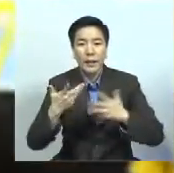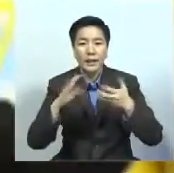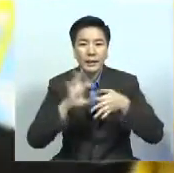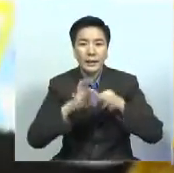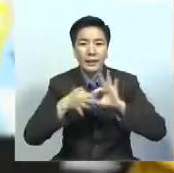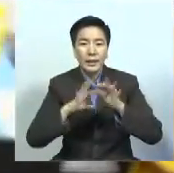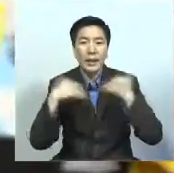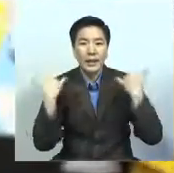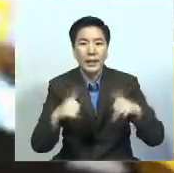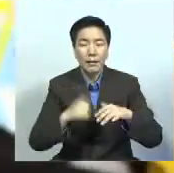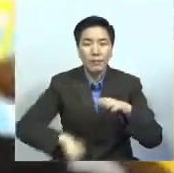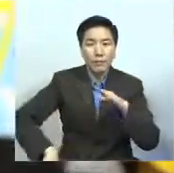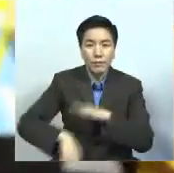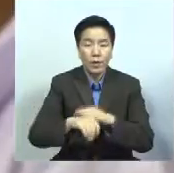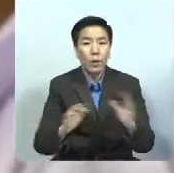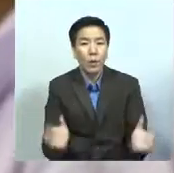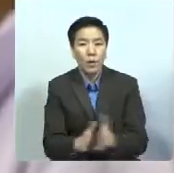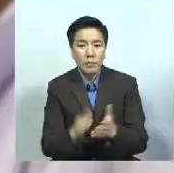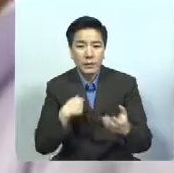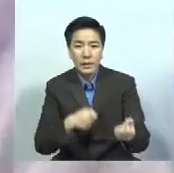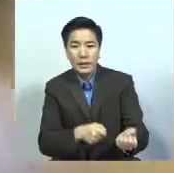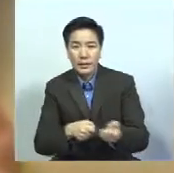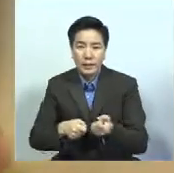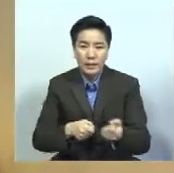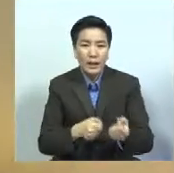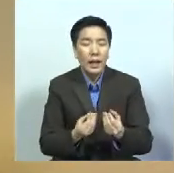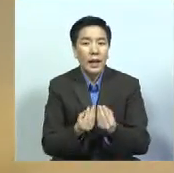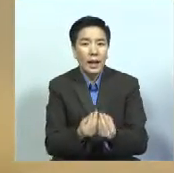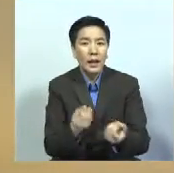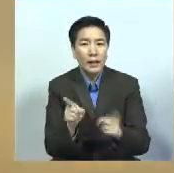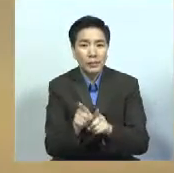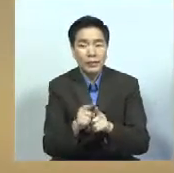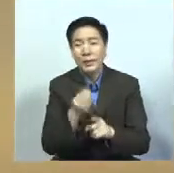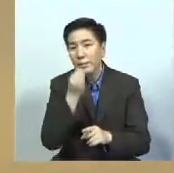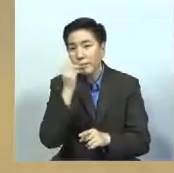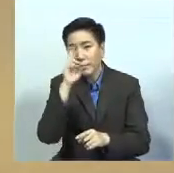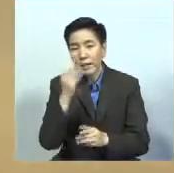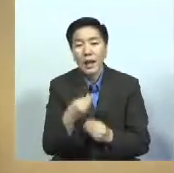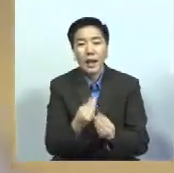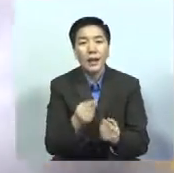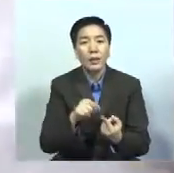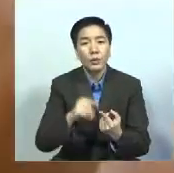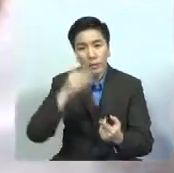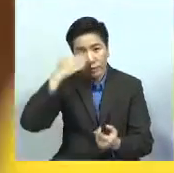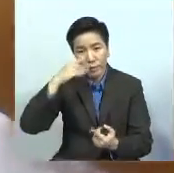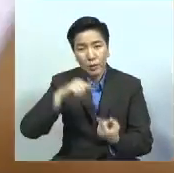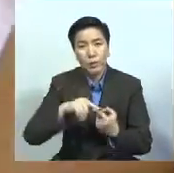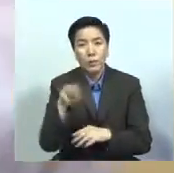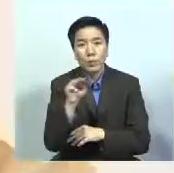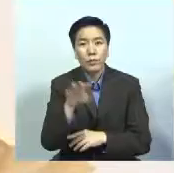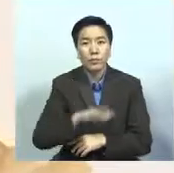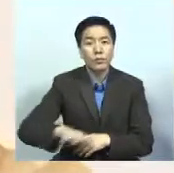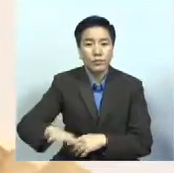งเล่นกีฬาแข่งขันเตะฟุตบอลและก็ชักเขย่อนอกจากนี้ยังมีกิจกรรมการเลี้ยงอาหารกลางวันแก่ผู้พิการทางสายตาที่มูลนิ